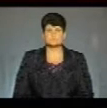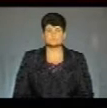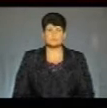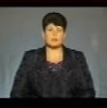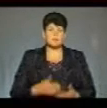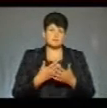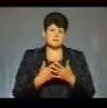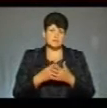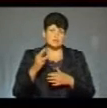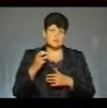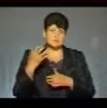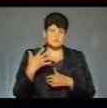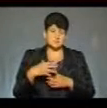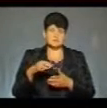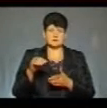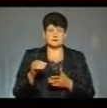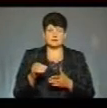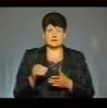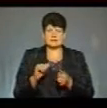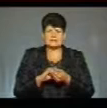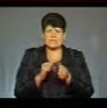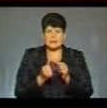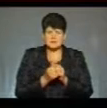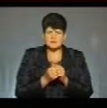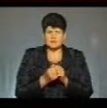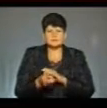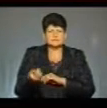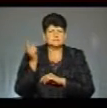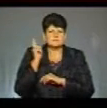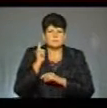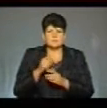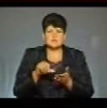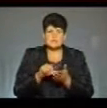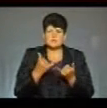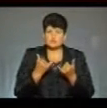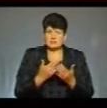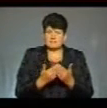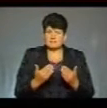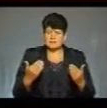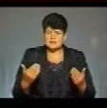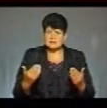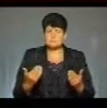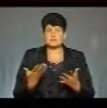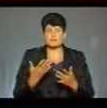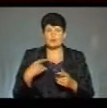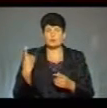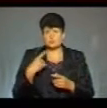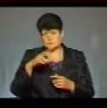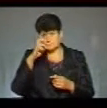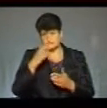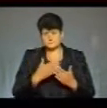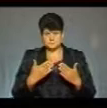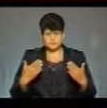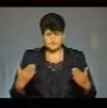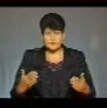Близько 350 скам'янілостей доісторичних часів представили сьогодні на виставці «Із глибини віків» в обласному краєзнавчому